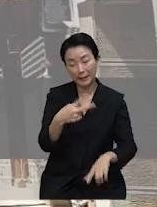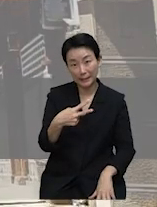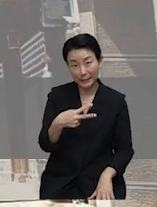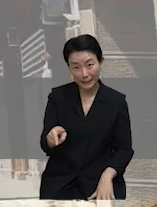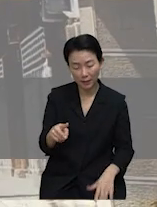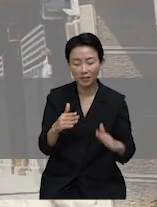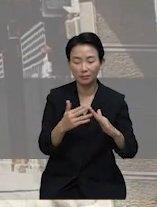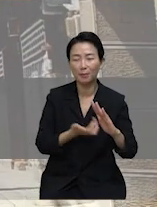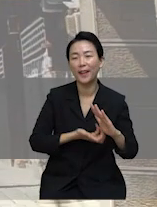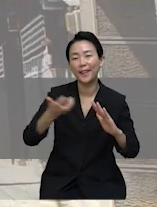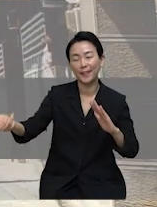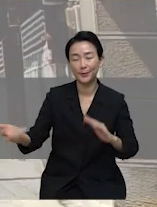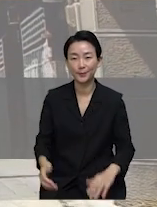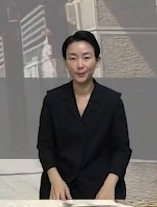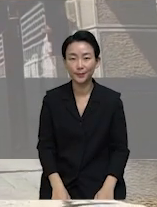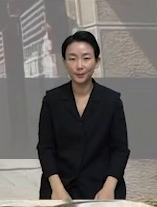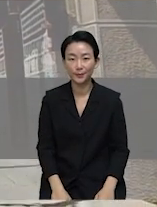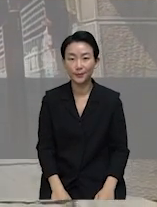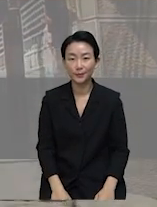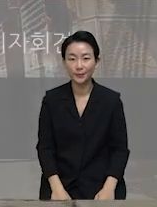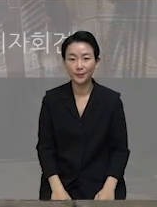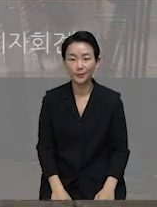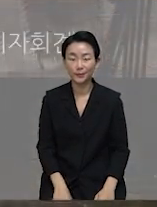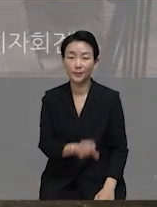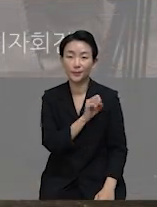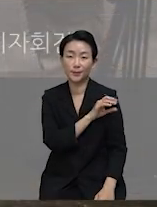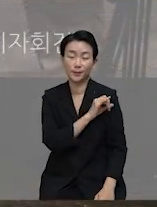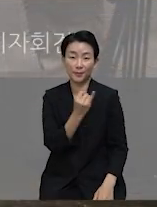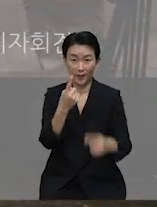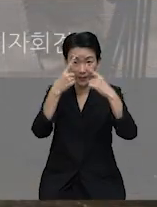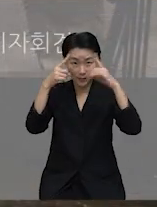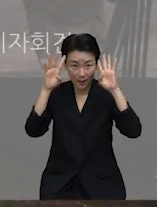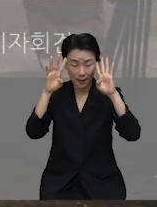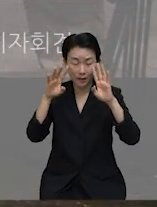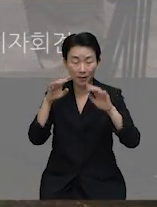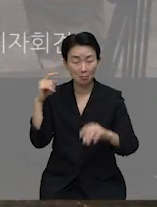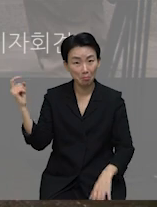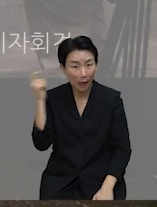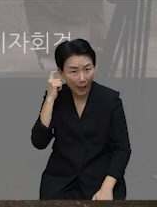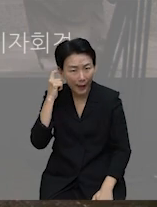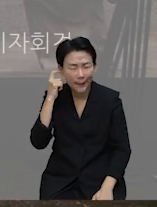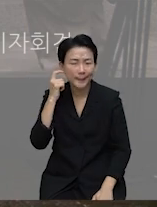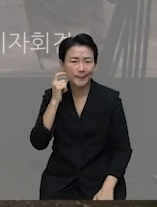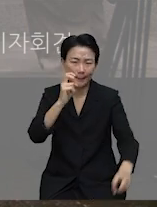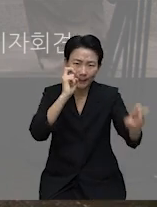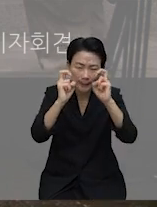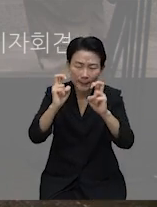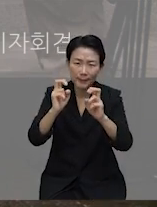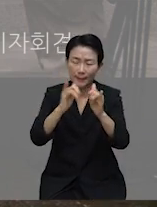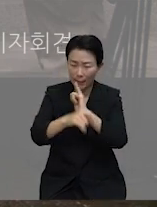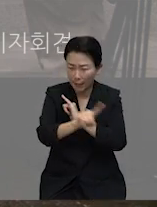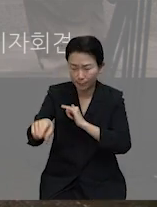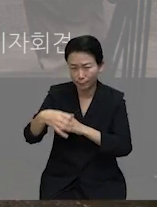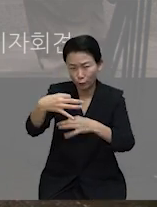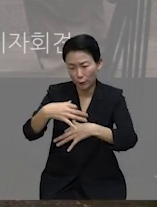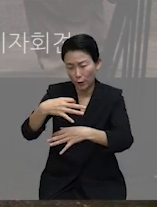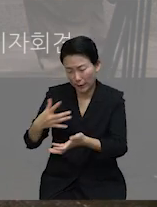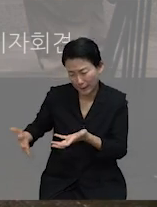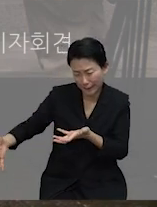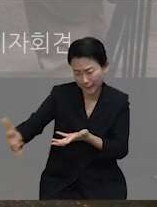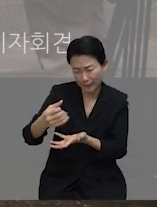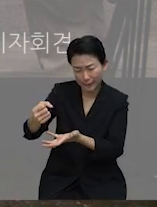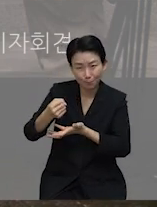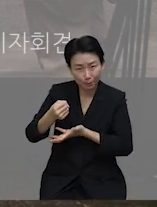머무시다가 2002년에 이사를 가게 되었습니다. 소식을 들은 이화여대 김홍남 교수의 주도로 기업과